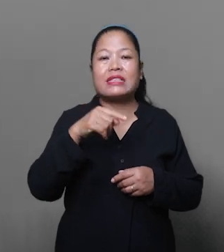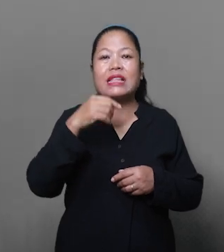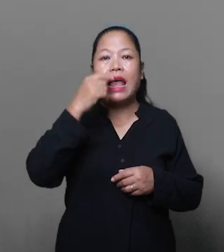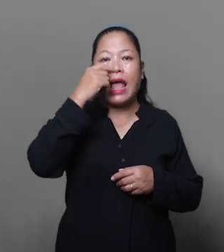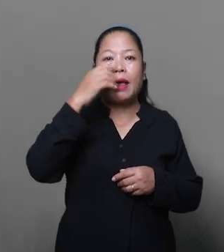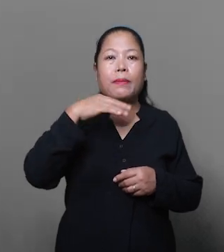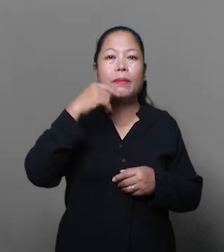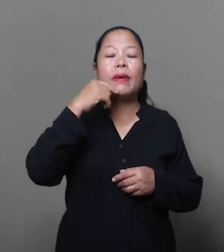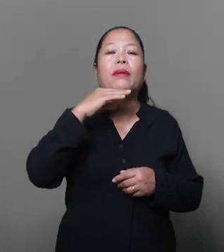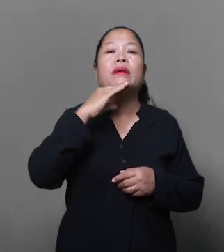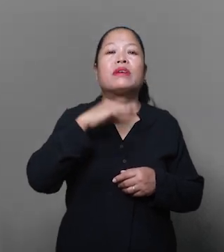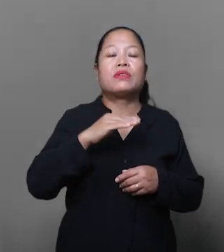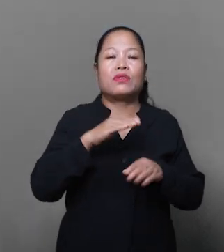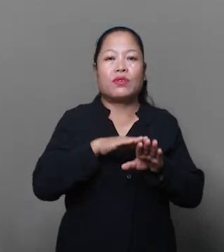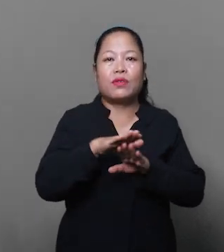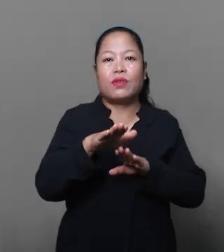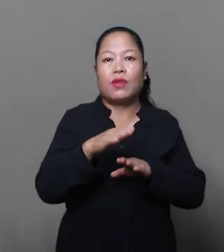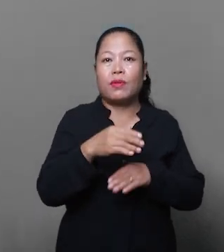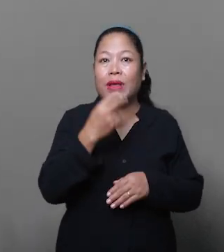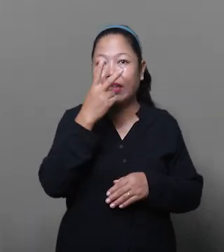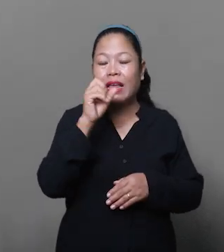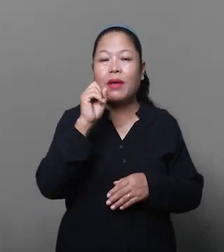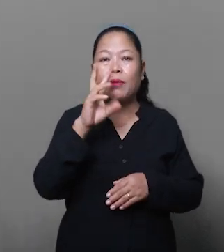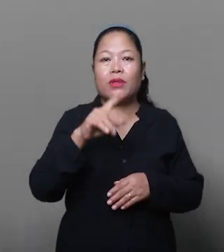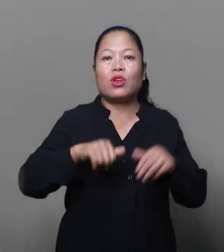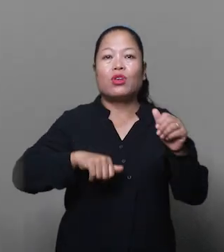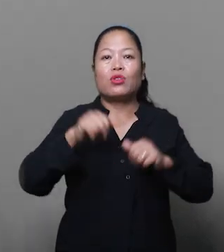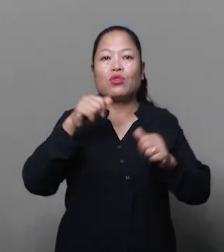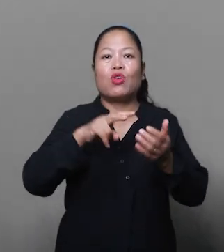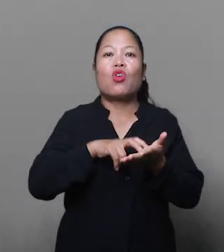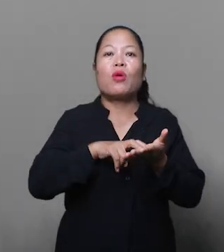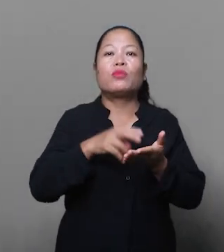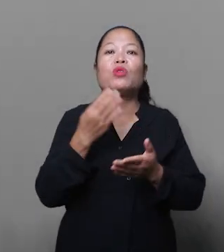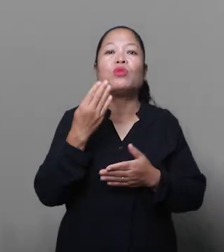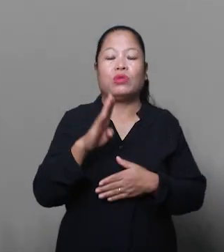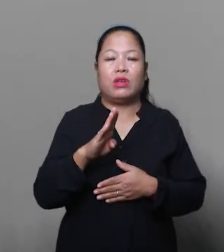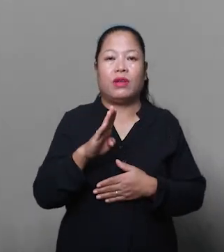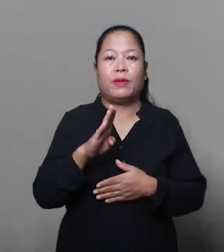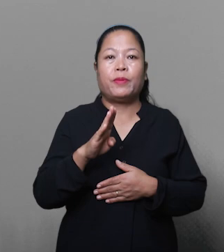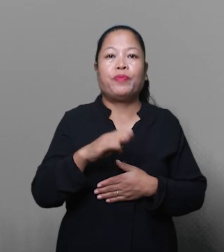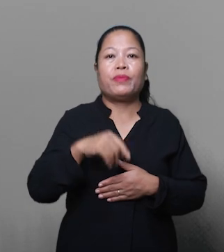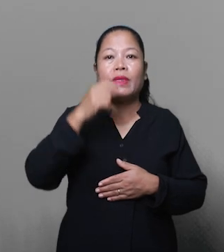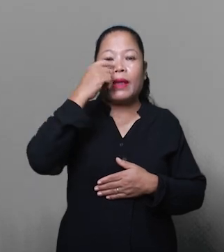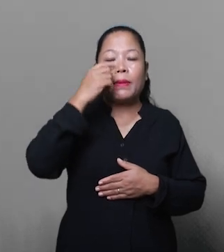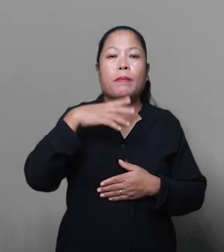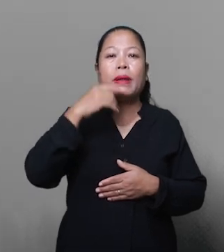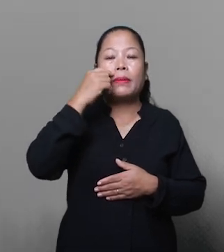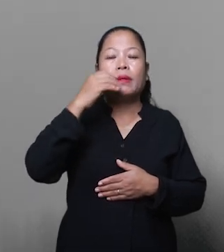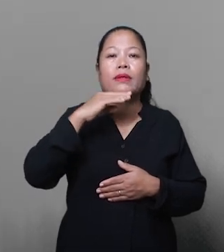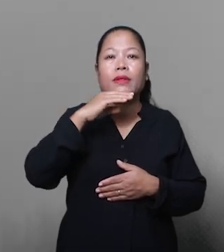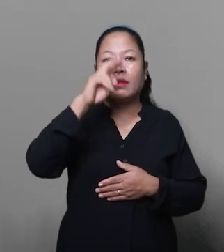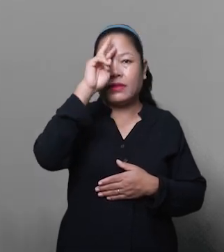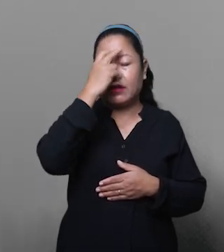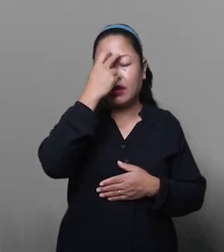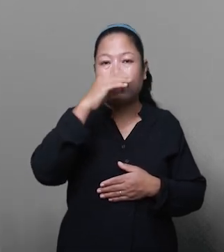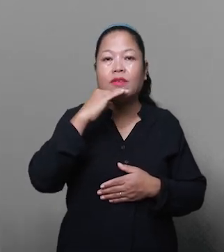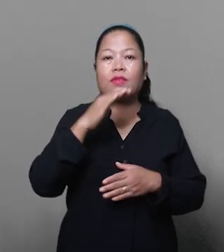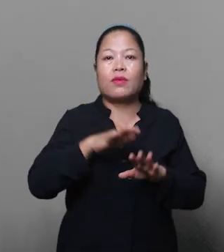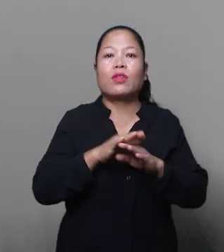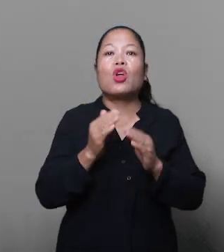परेमा त्यस्ता बालबालिका वा किशोर किशोरीहरूमा देखा पर्छ जो कमजोर हुन्छन्। बालबालिका तथा